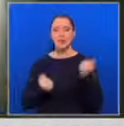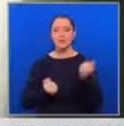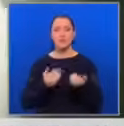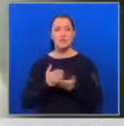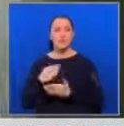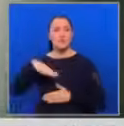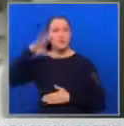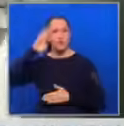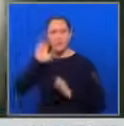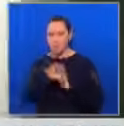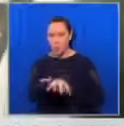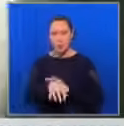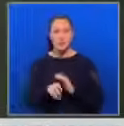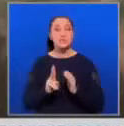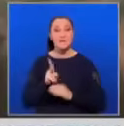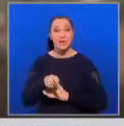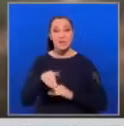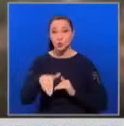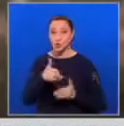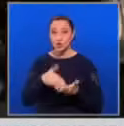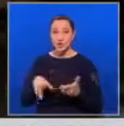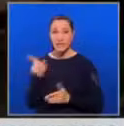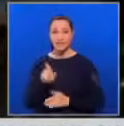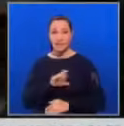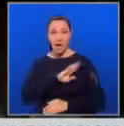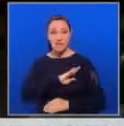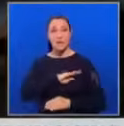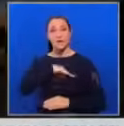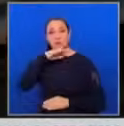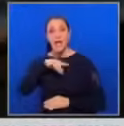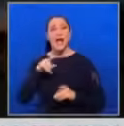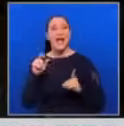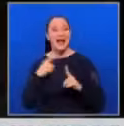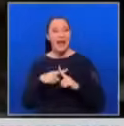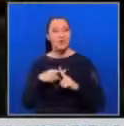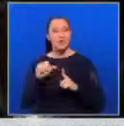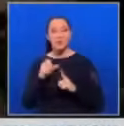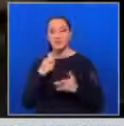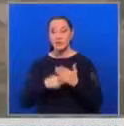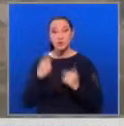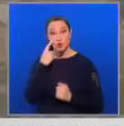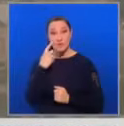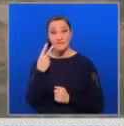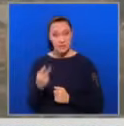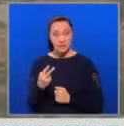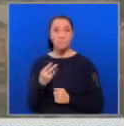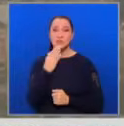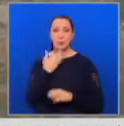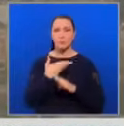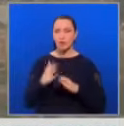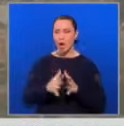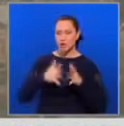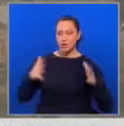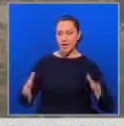войници и булдозери са навлезли в южната част на ивицата газа достигайки до ханю нис твърдят очевидци пред франспрес израел продължава да